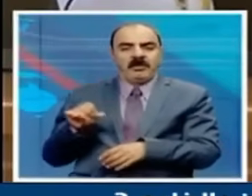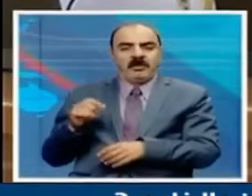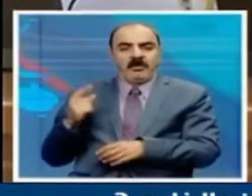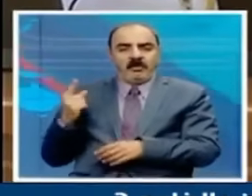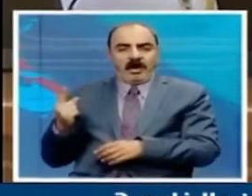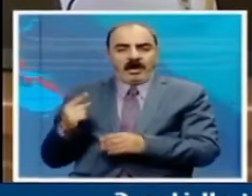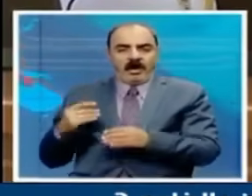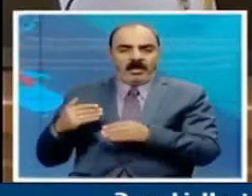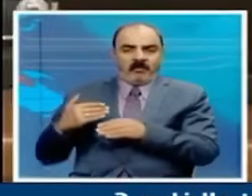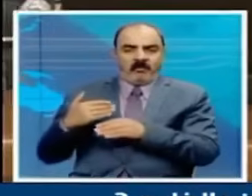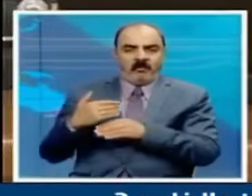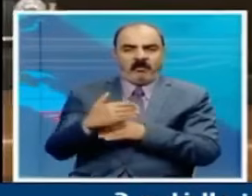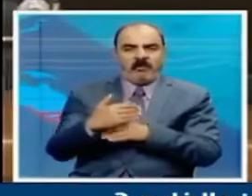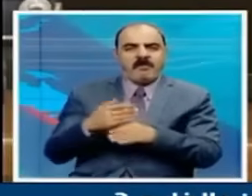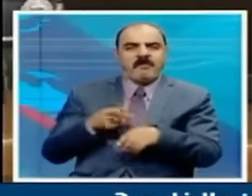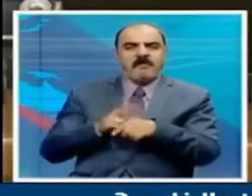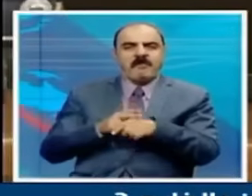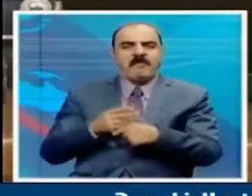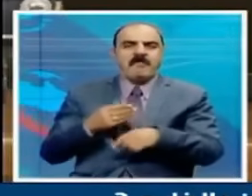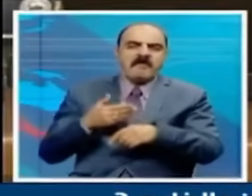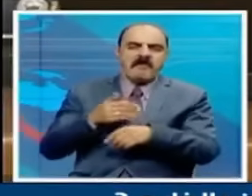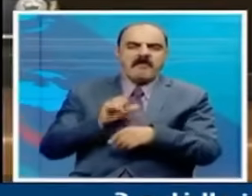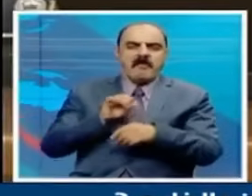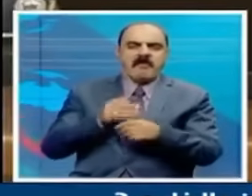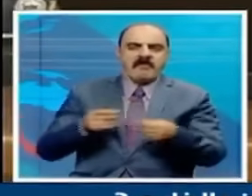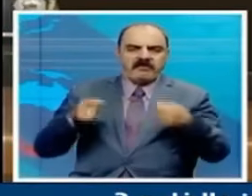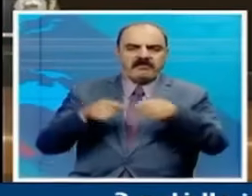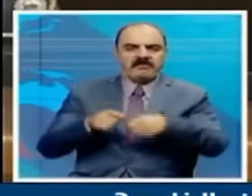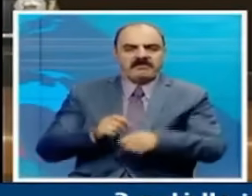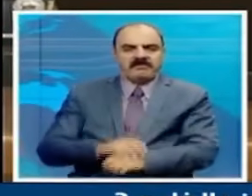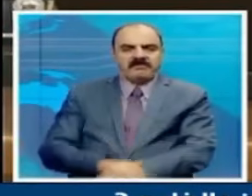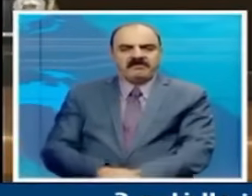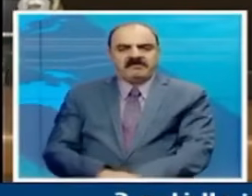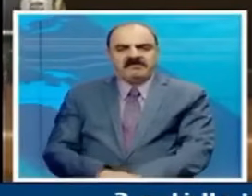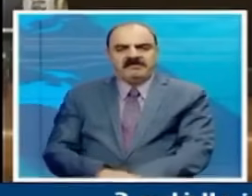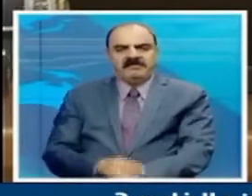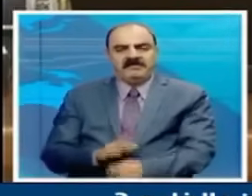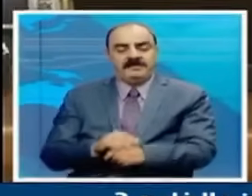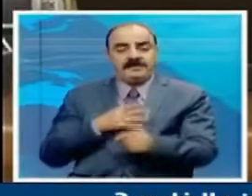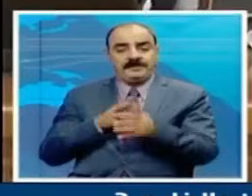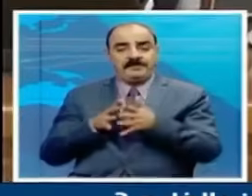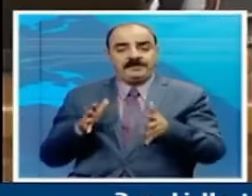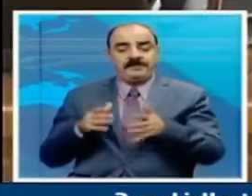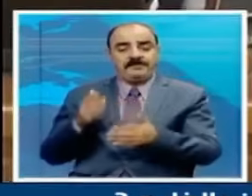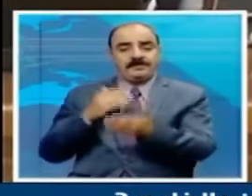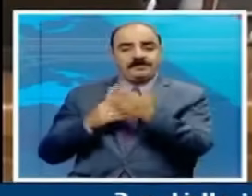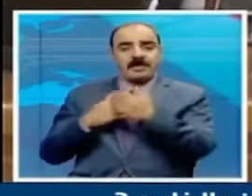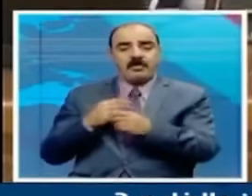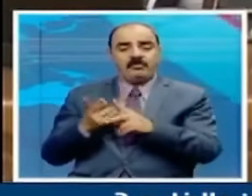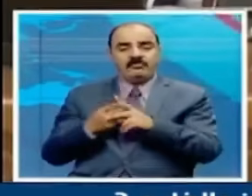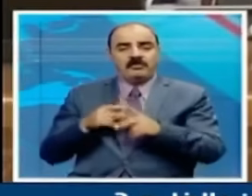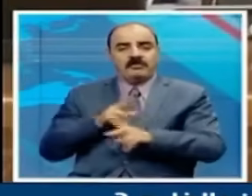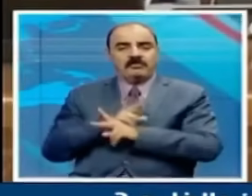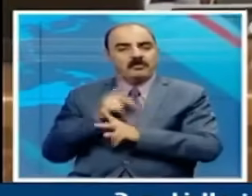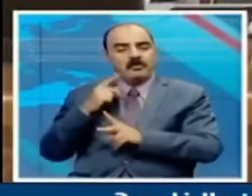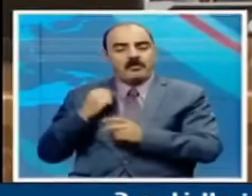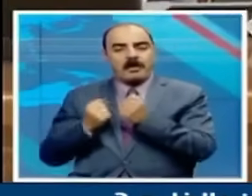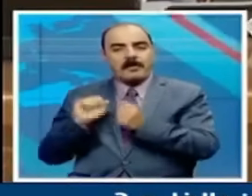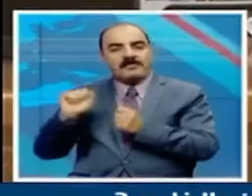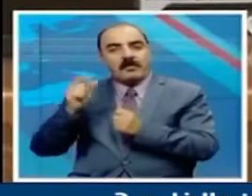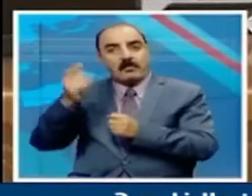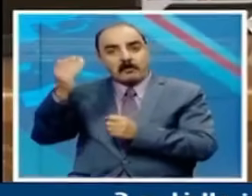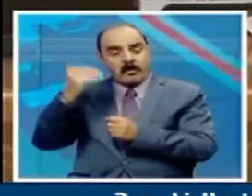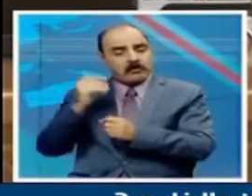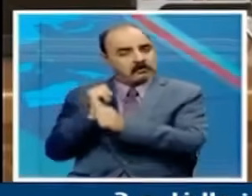من 29 يناير عام 2024. وأضاف أن ذلك بهدف توسيع قاعدة